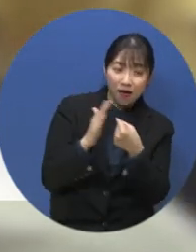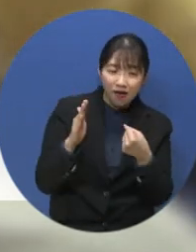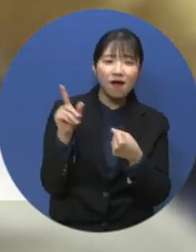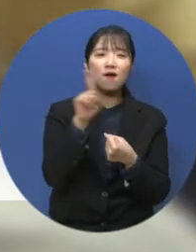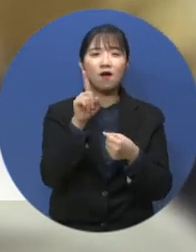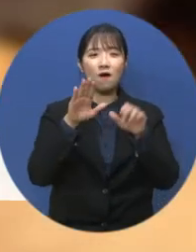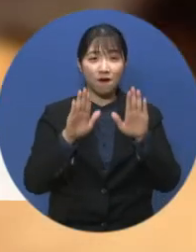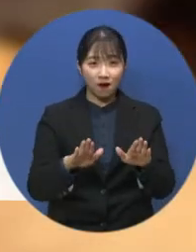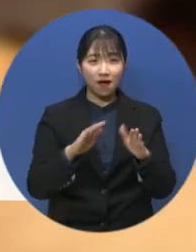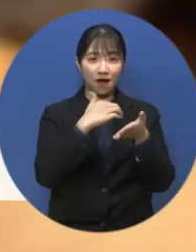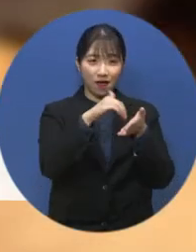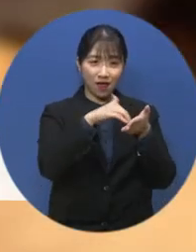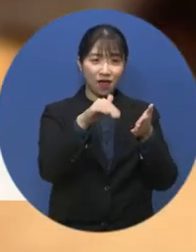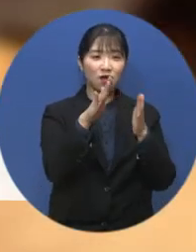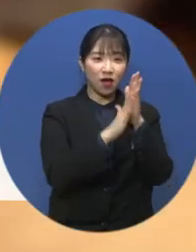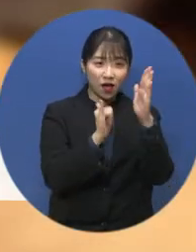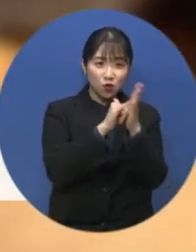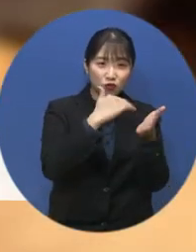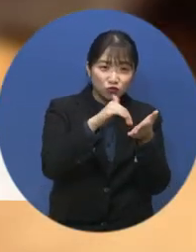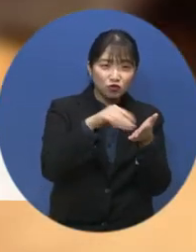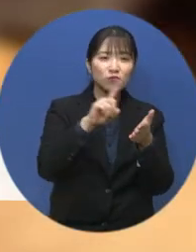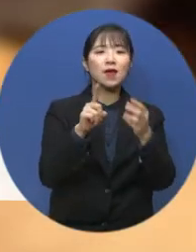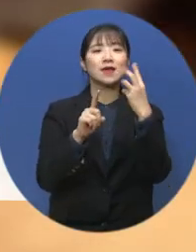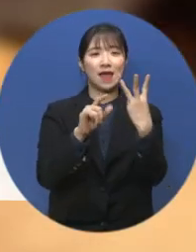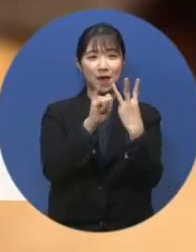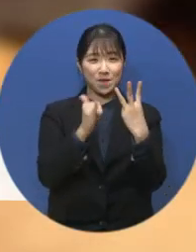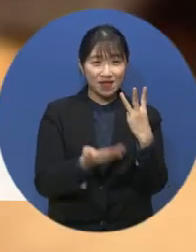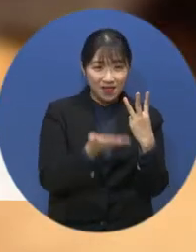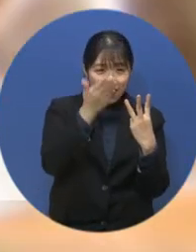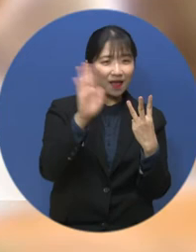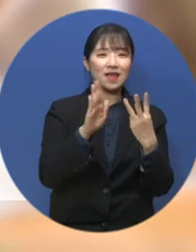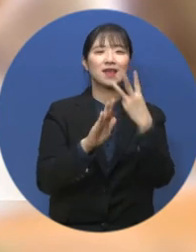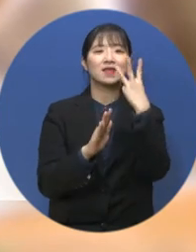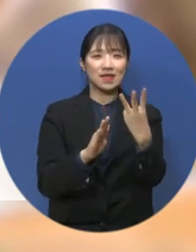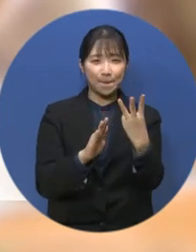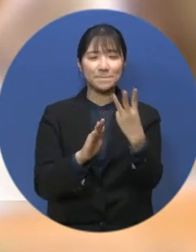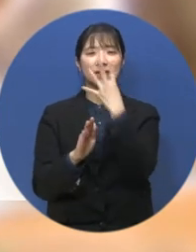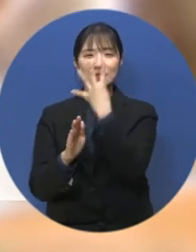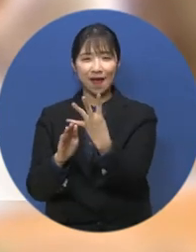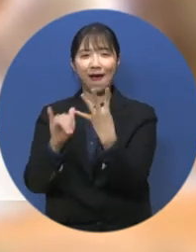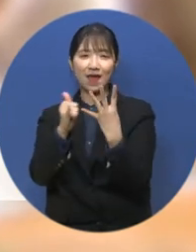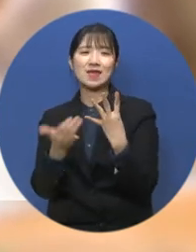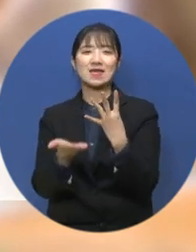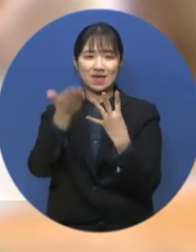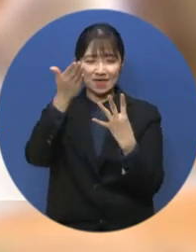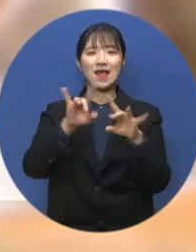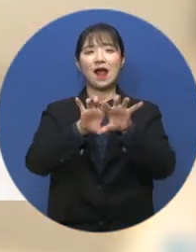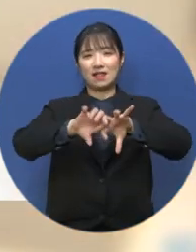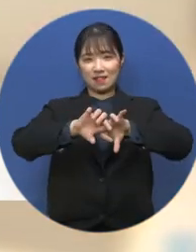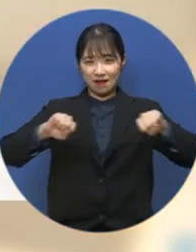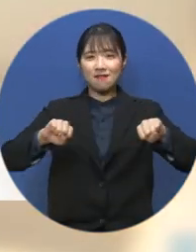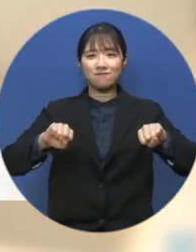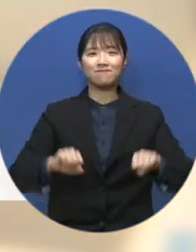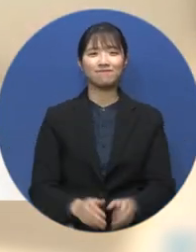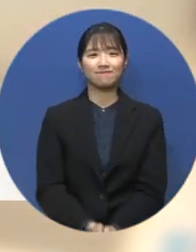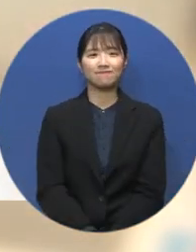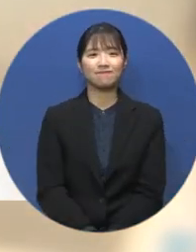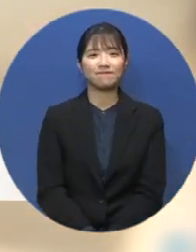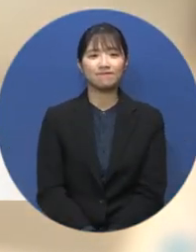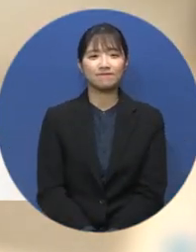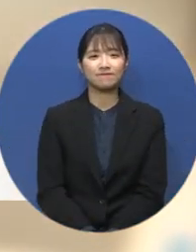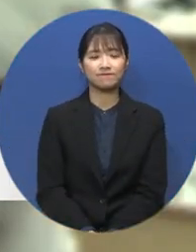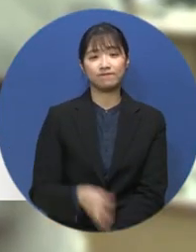가구원 수 9분을 기존 3인 이상 에서 3 잉 자인 이상으로 각각 분리해 씁니다